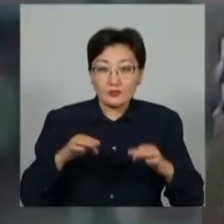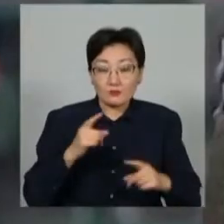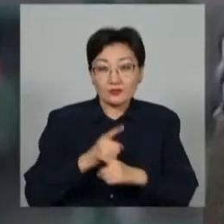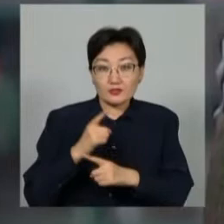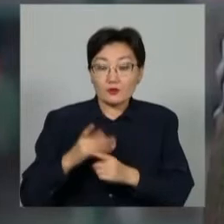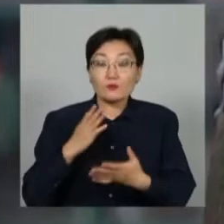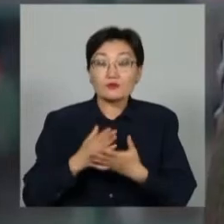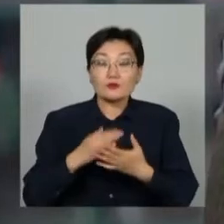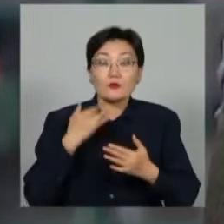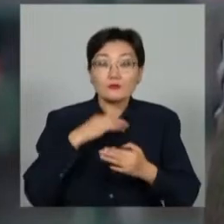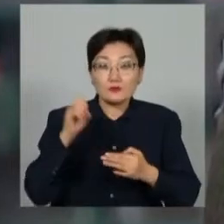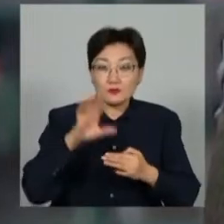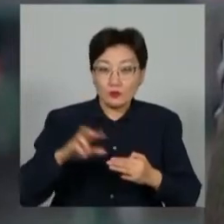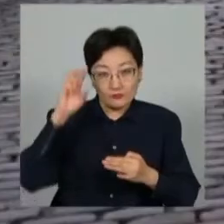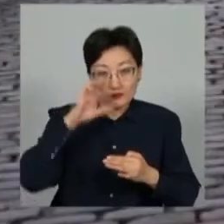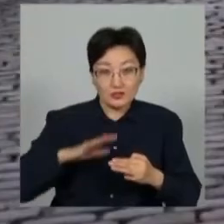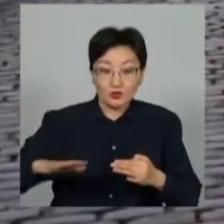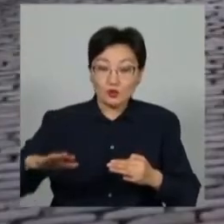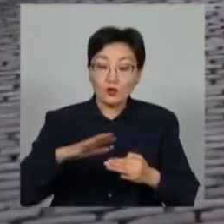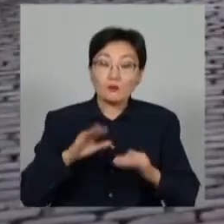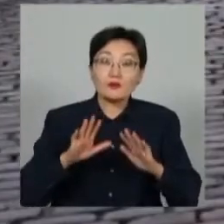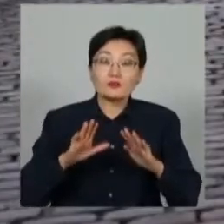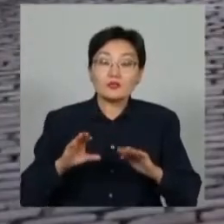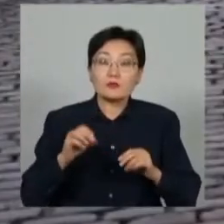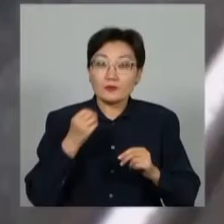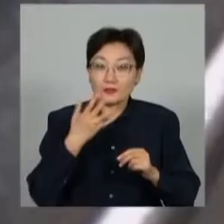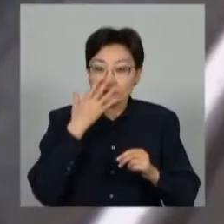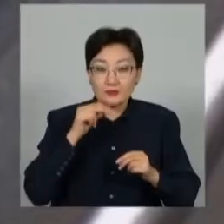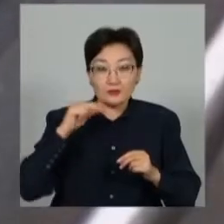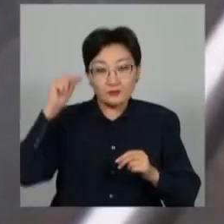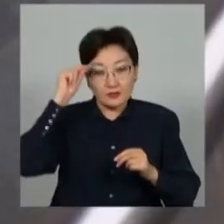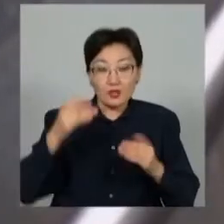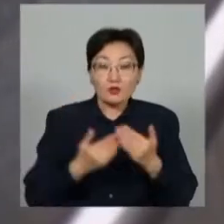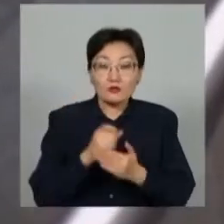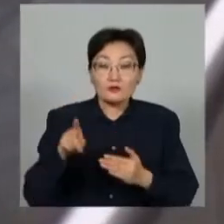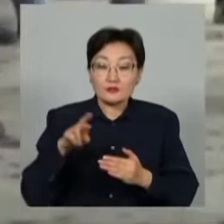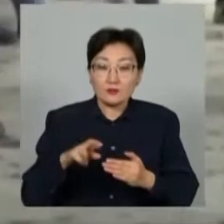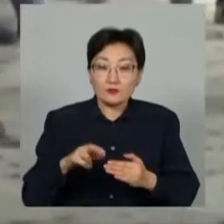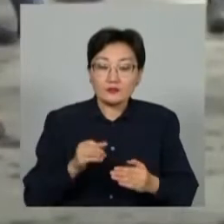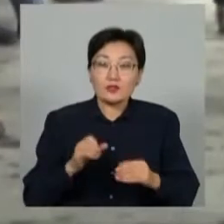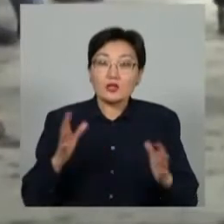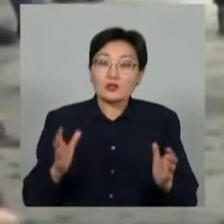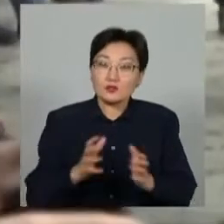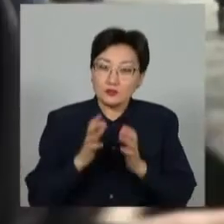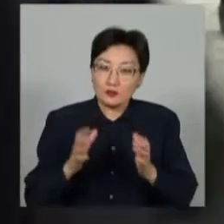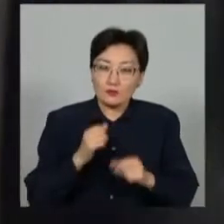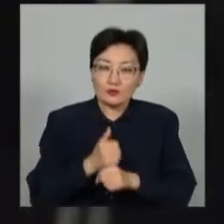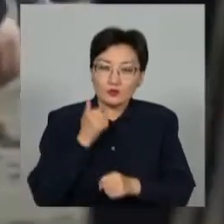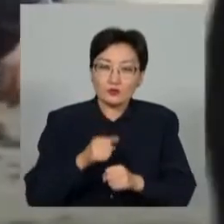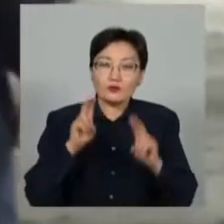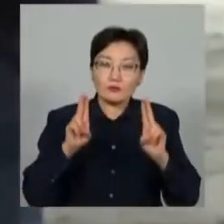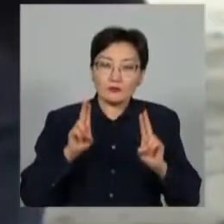карантина наблюдается во многих европейских государствах. Лишь Япония, Китай и Новая Зеландия упрямо сохраняют строгие